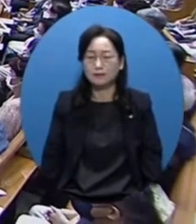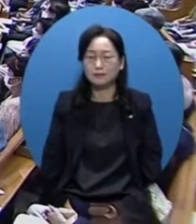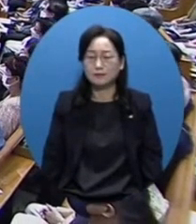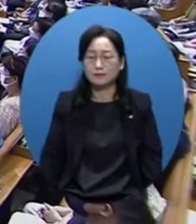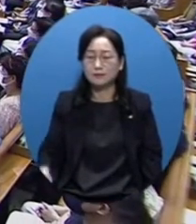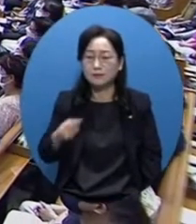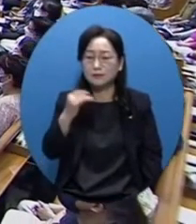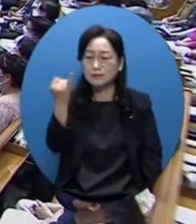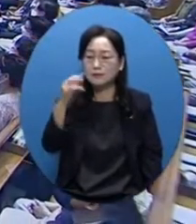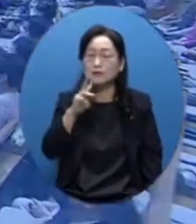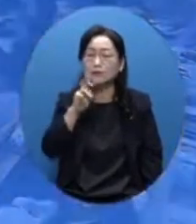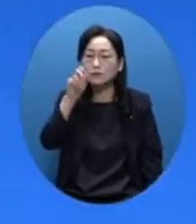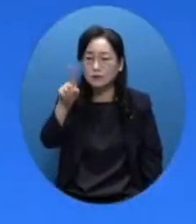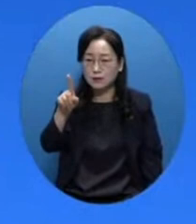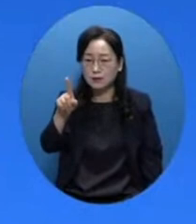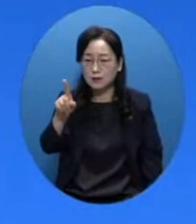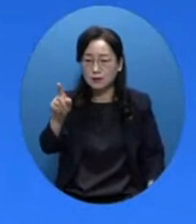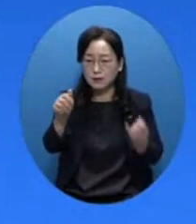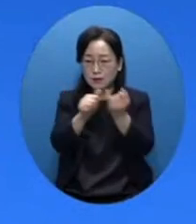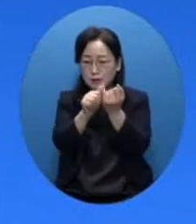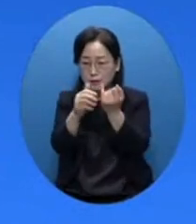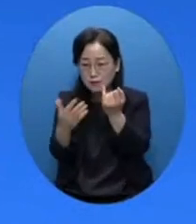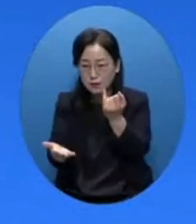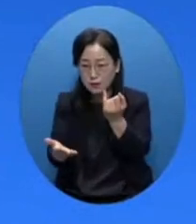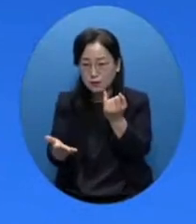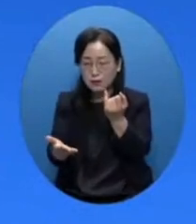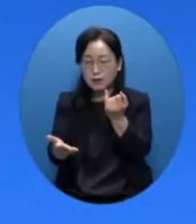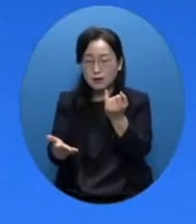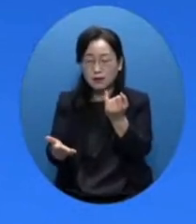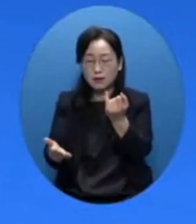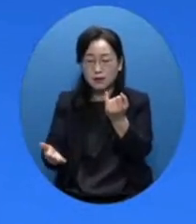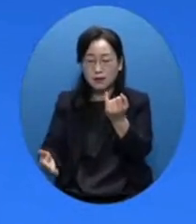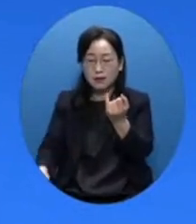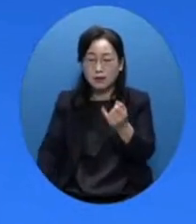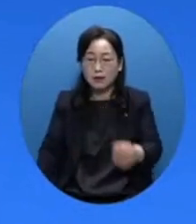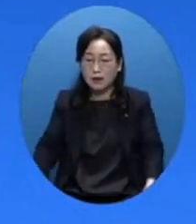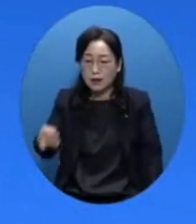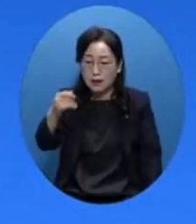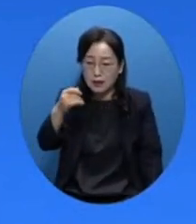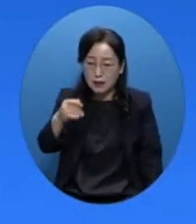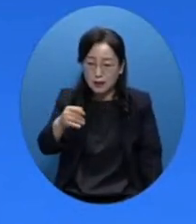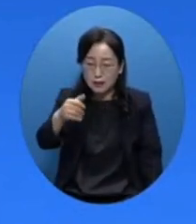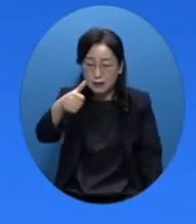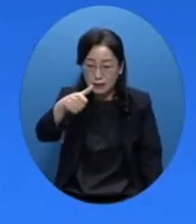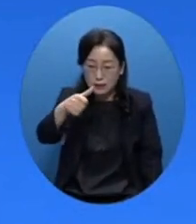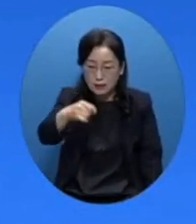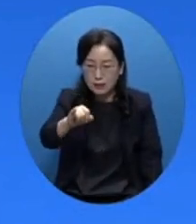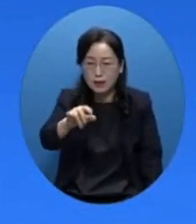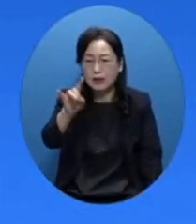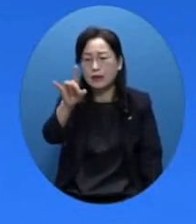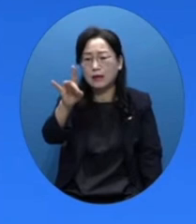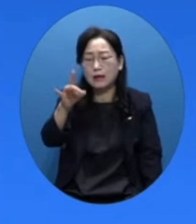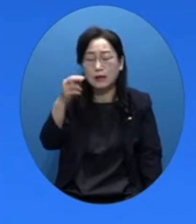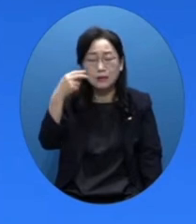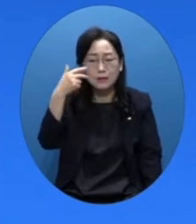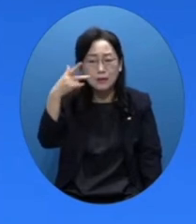21살의 남편을 여의고 이 어린 딸 18개월 된 어린 딸을